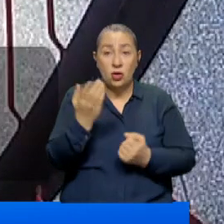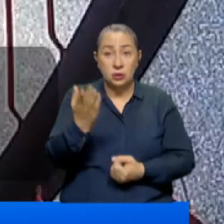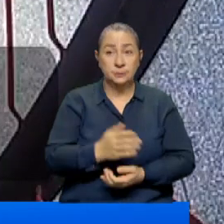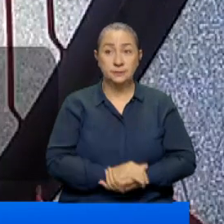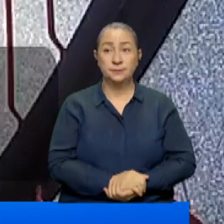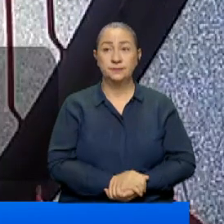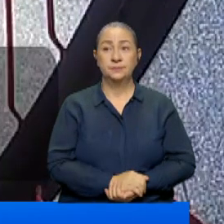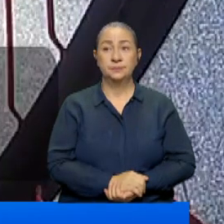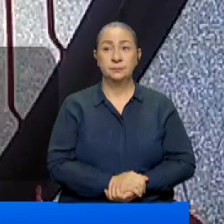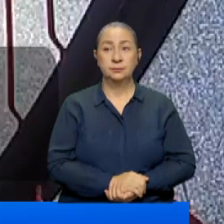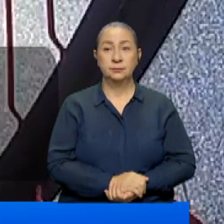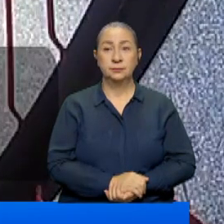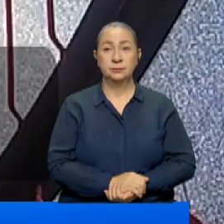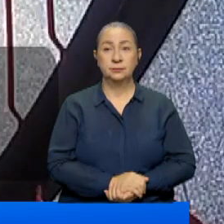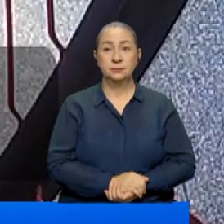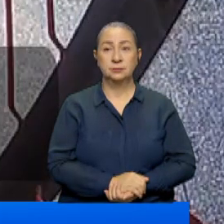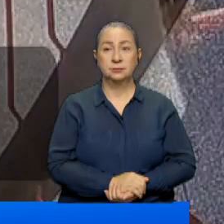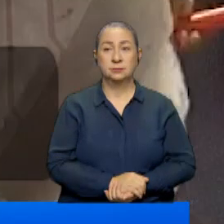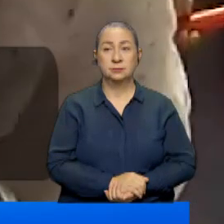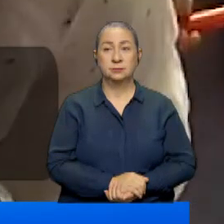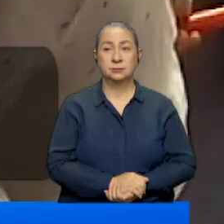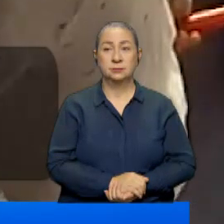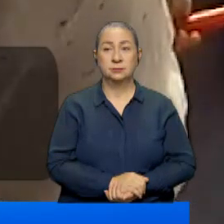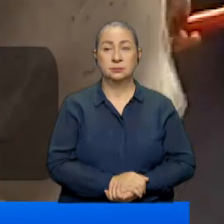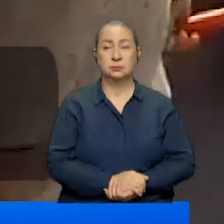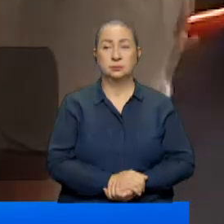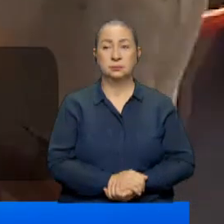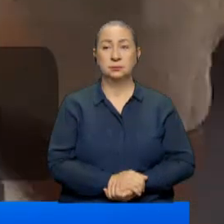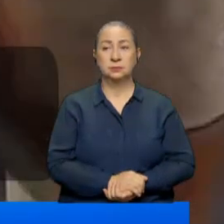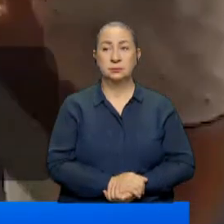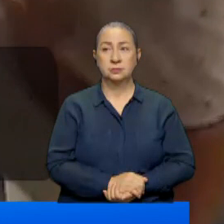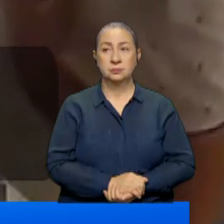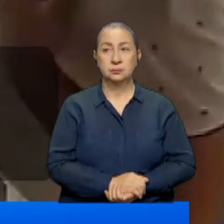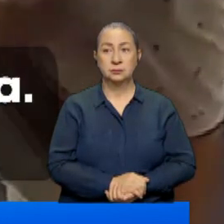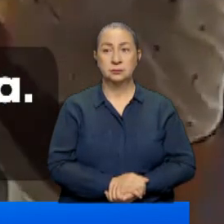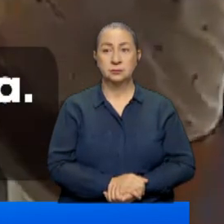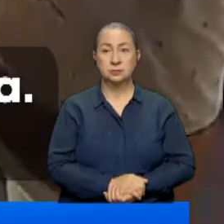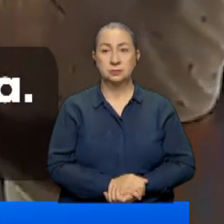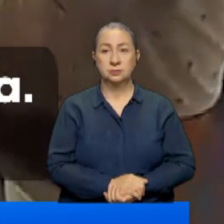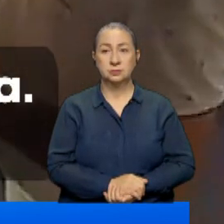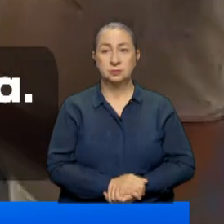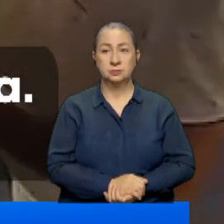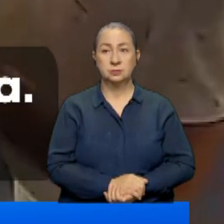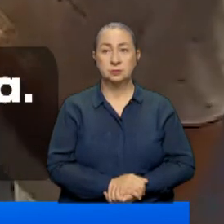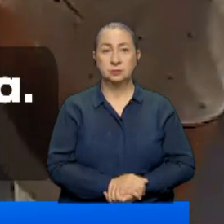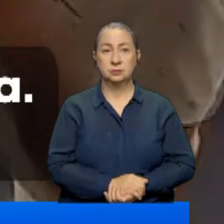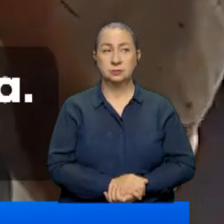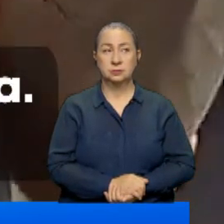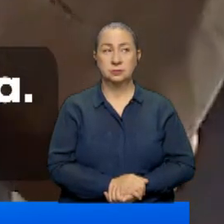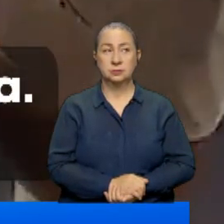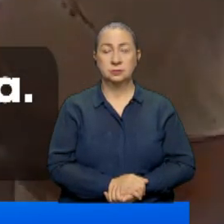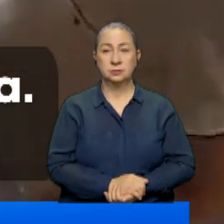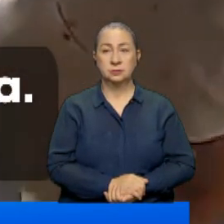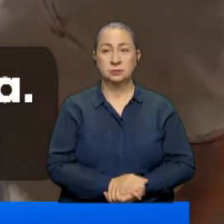emniyet müdürünü de çağır, çağır. Vallahi elini çağır. Tamam mı? Ben sana net söylüyorum. Beni yapacaksın, işini alacaksın. Ben çok